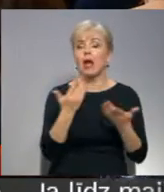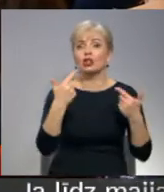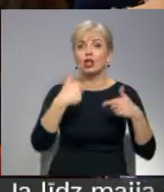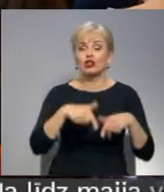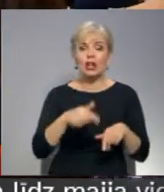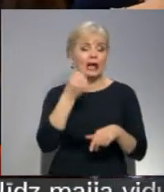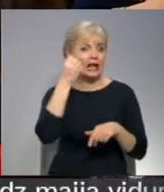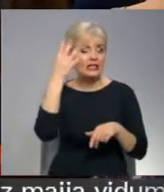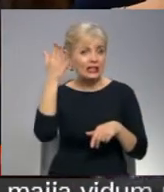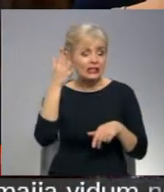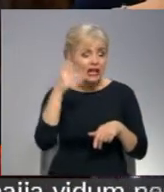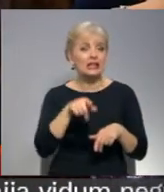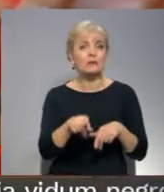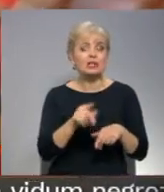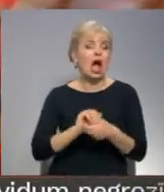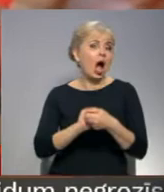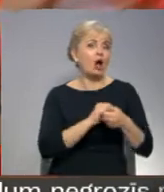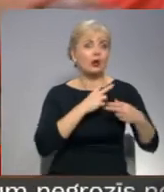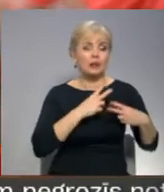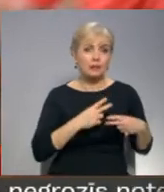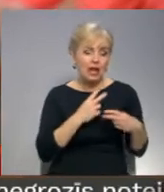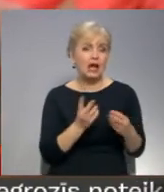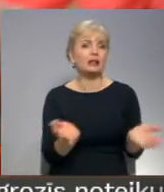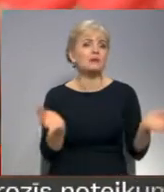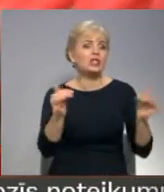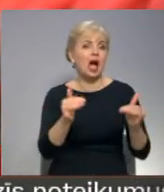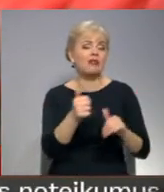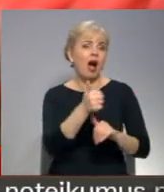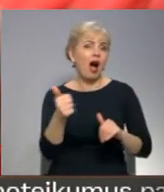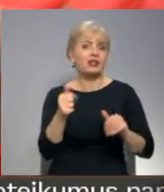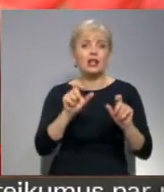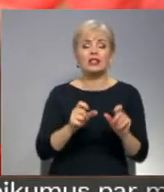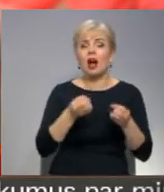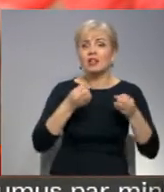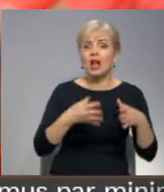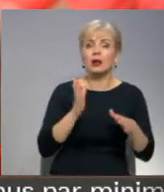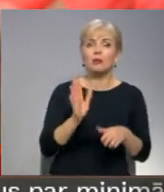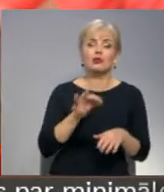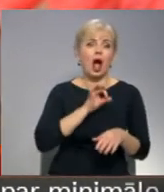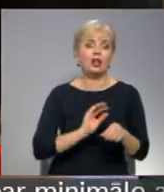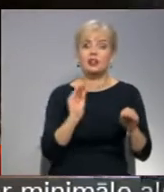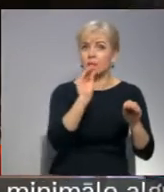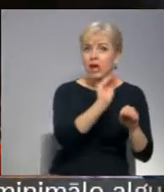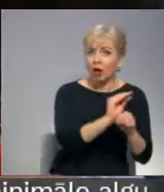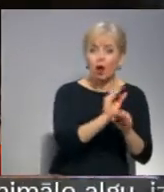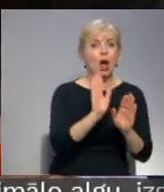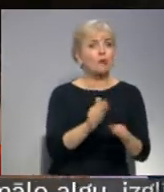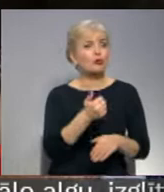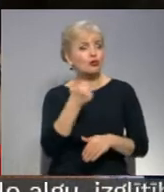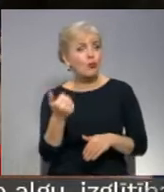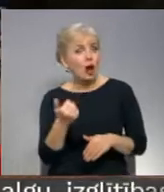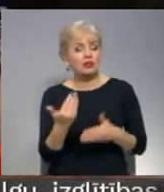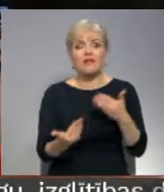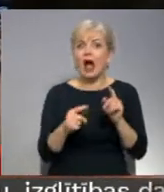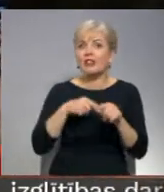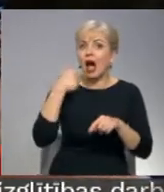darbinieku arotbiedrības padome sanākusi uz daudzām ārkārtas sēdēm. Neskaidrība ap to, vai algu pielikums būs jau šogad vai vien